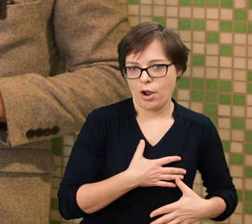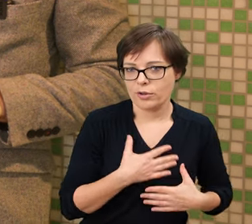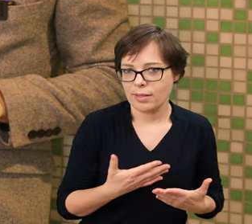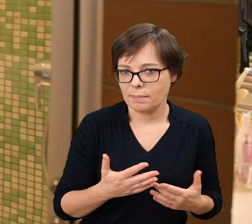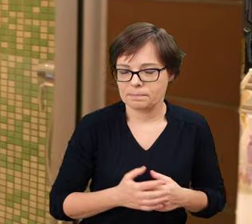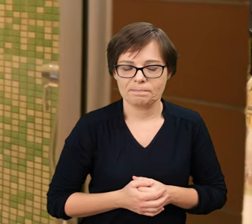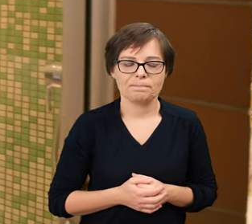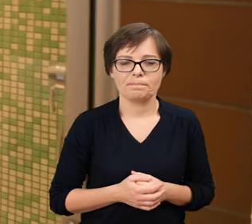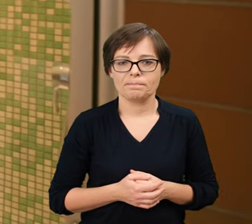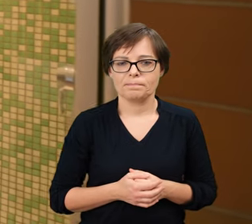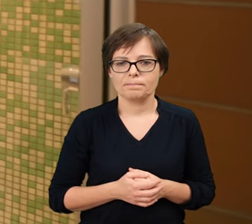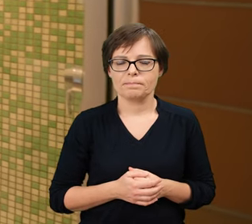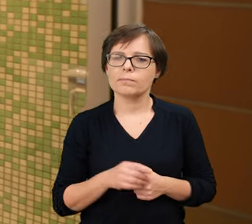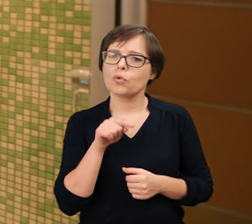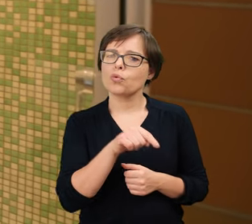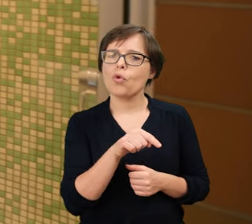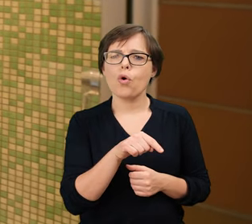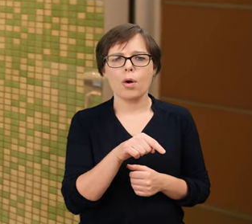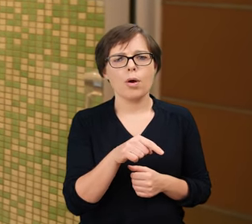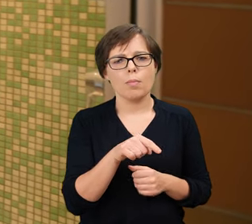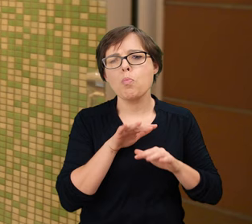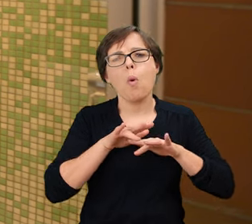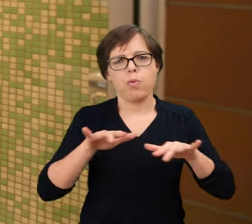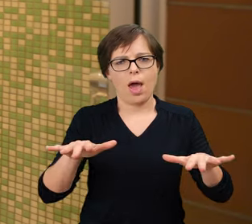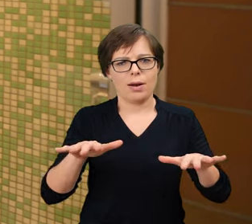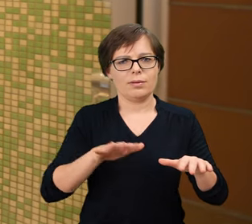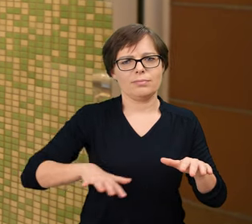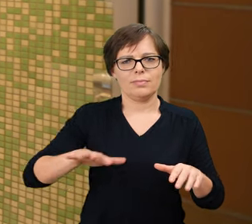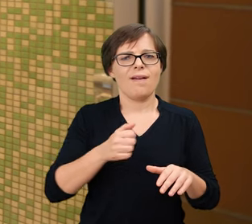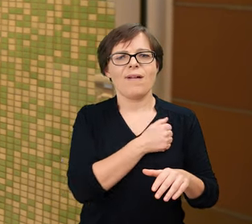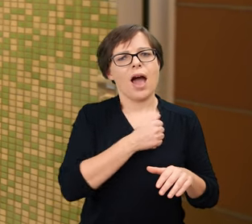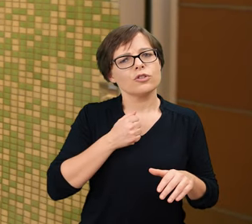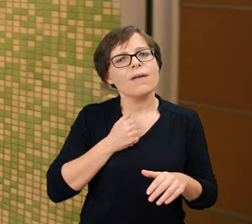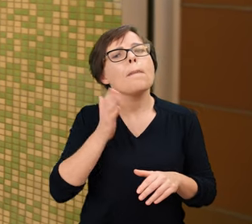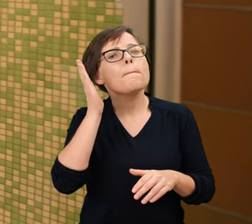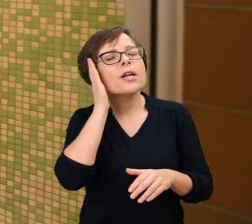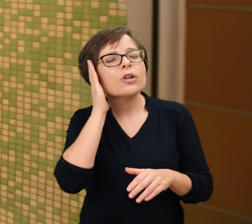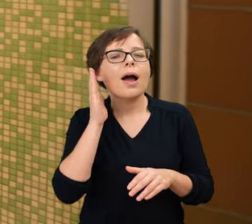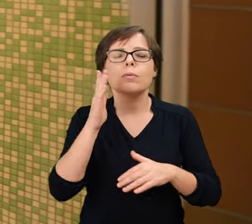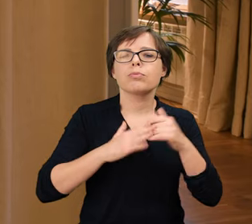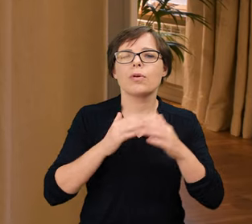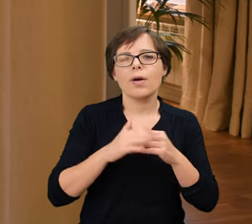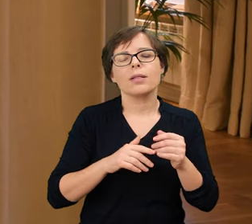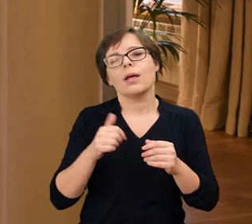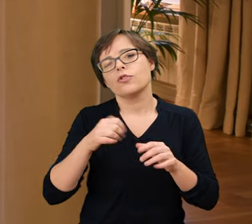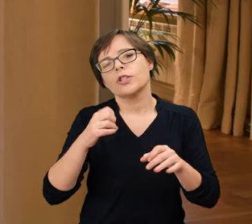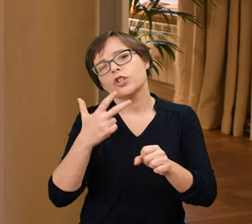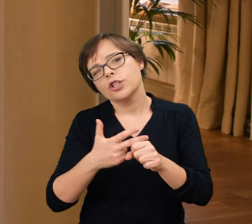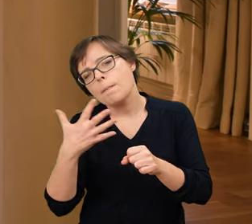To jest dość popularne w warszawskich mieszkaniach z drugiej połowy lat 30. To znaczy